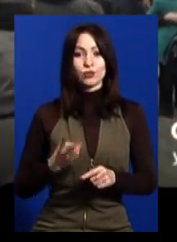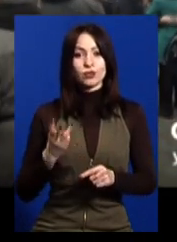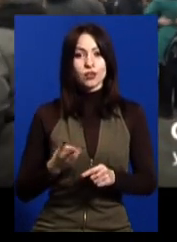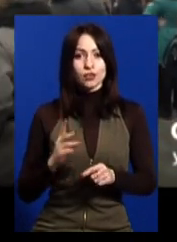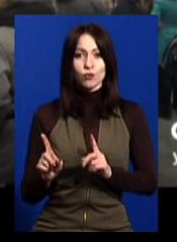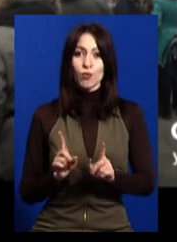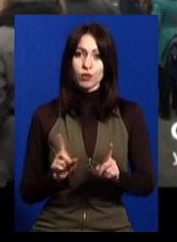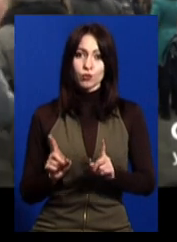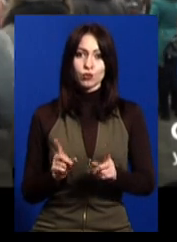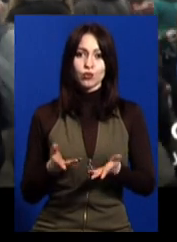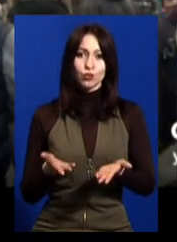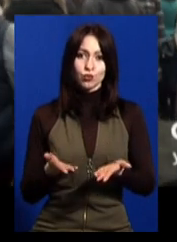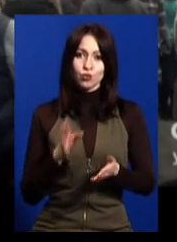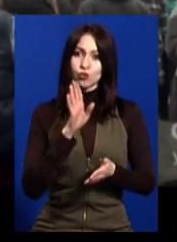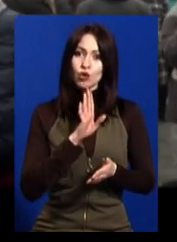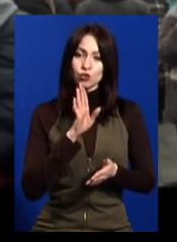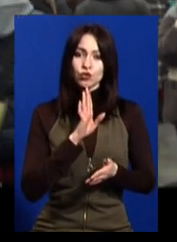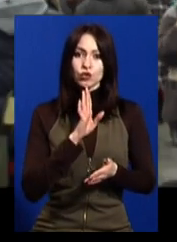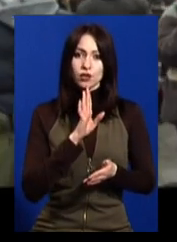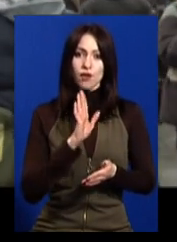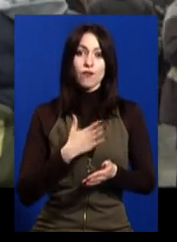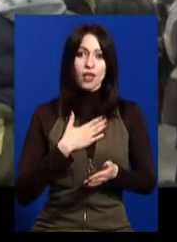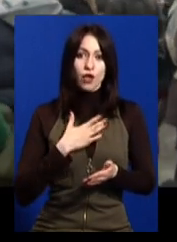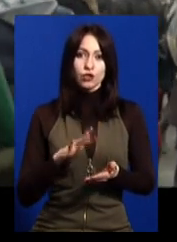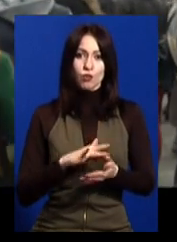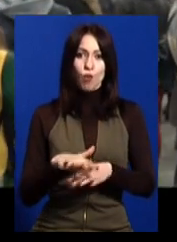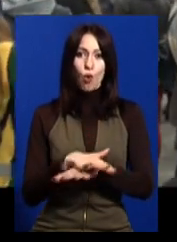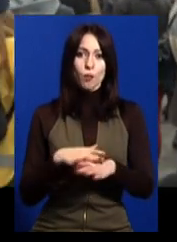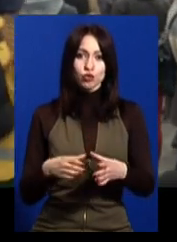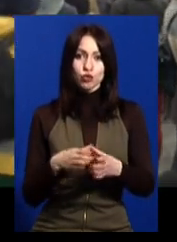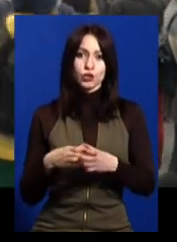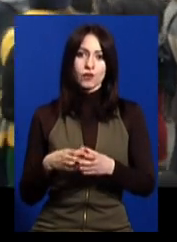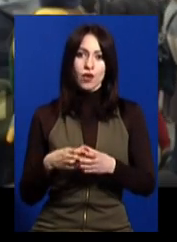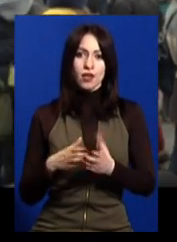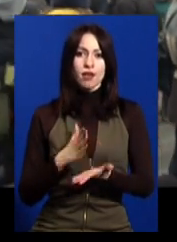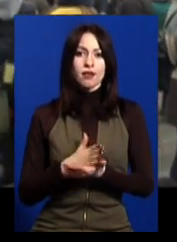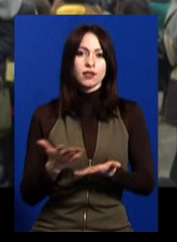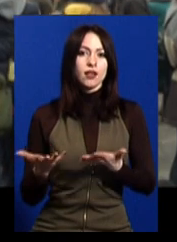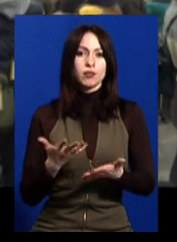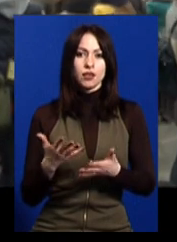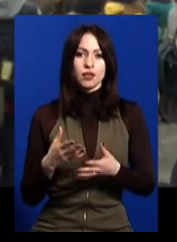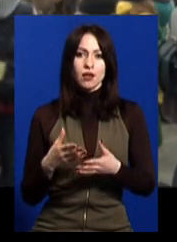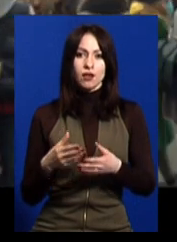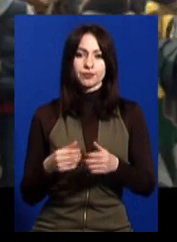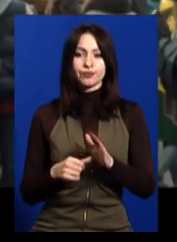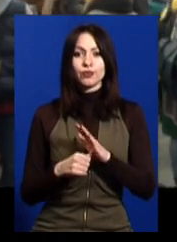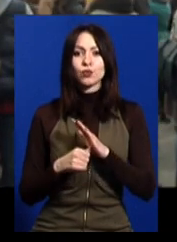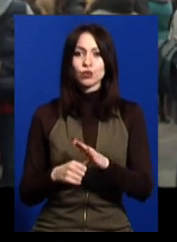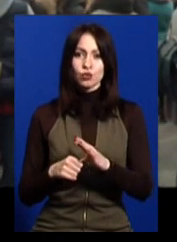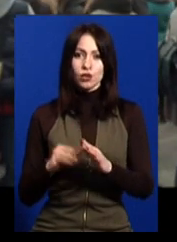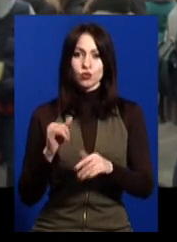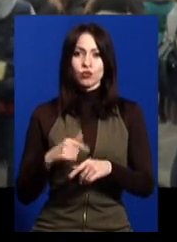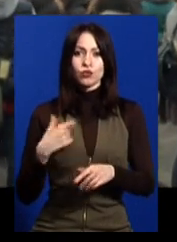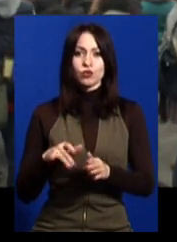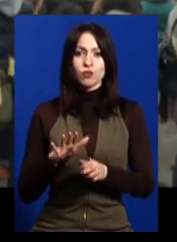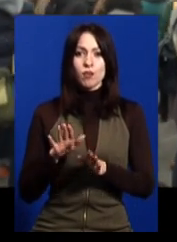що жінки в нашому суспільстві є якимось пригніченим класом і почуваються нижчими